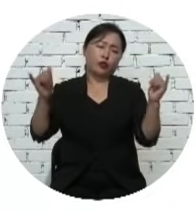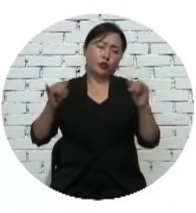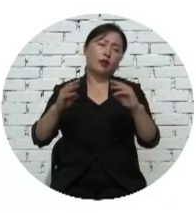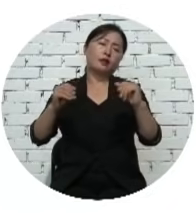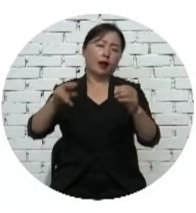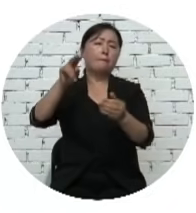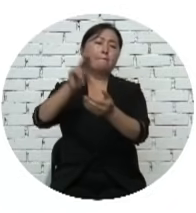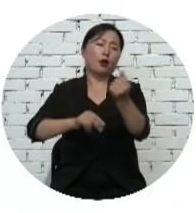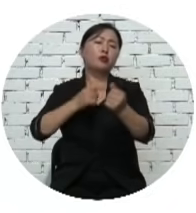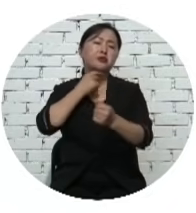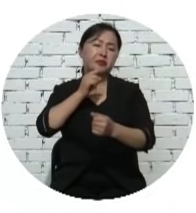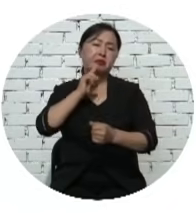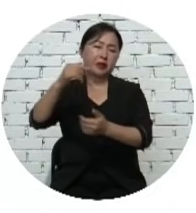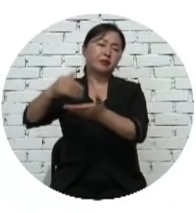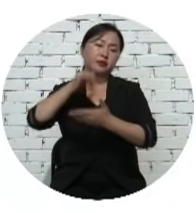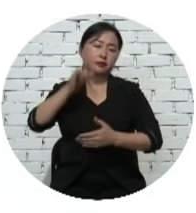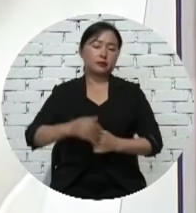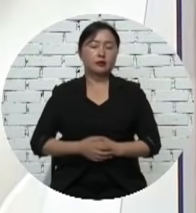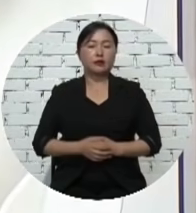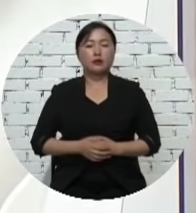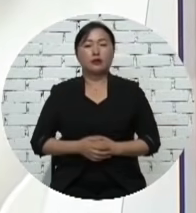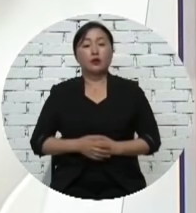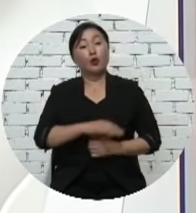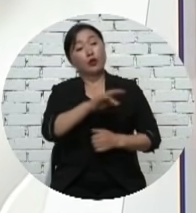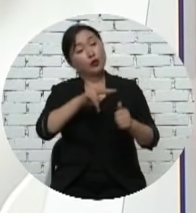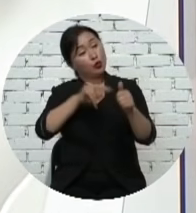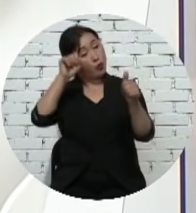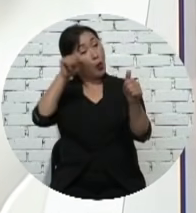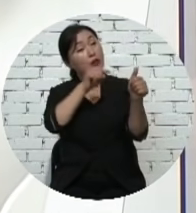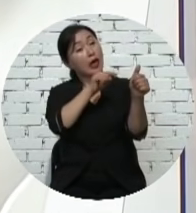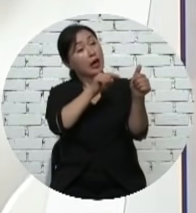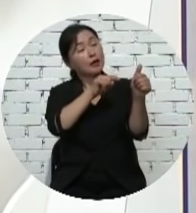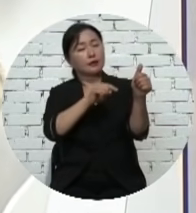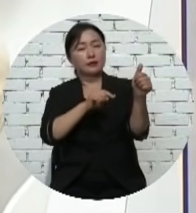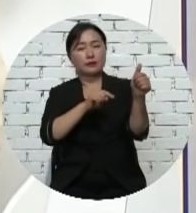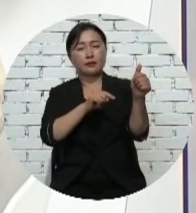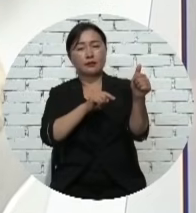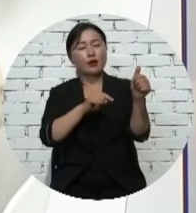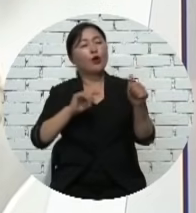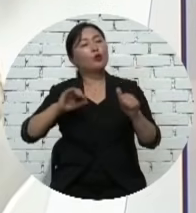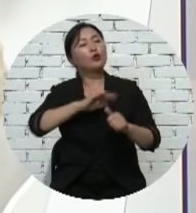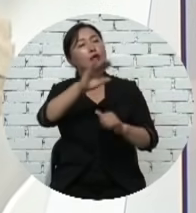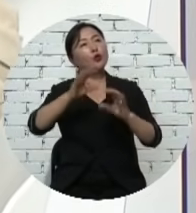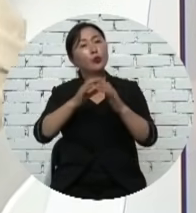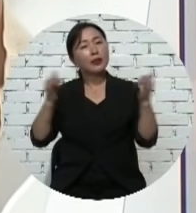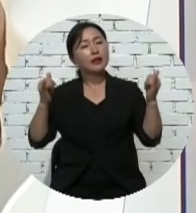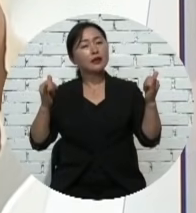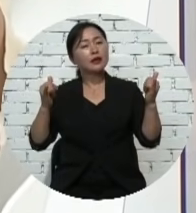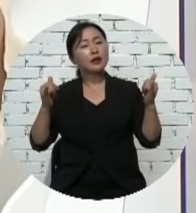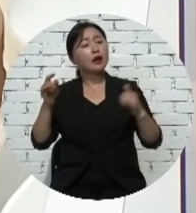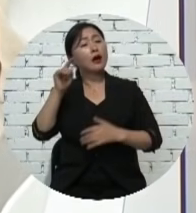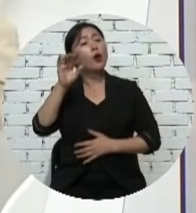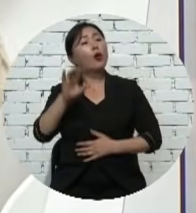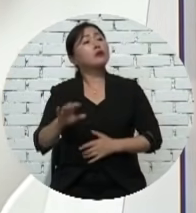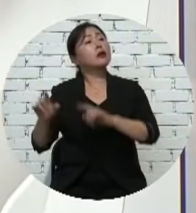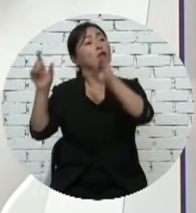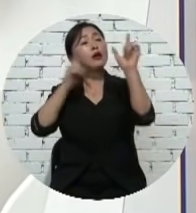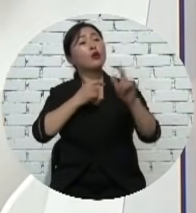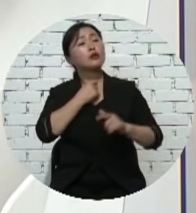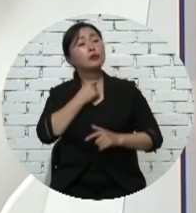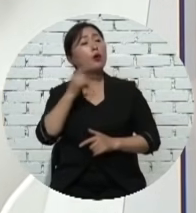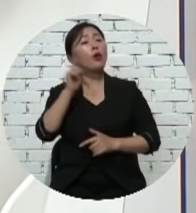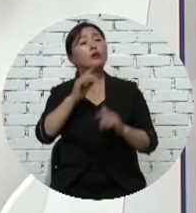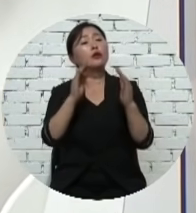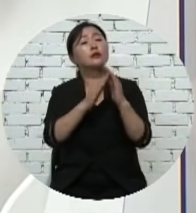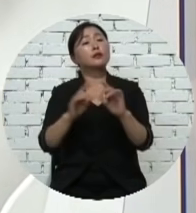원해요. 잠깐만요. 네. 지금 우리 후보자께서는 우리 국민이 어디에 살고 싶고 어떤 집에